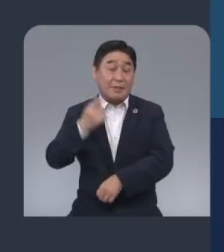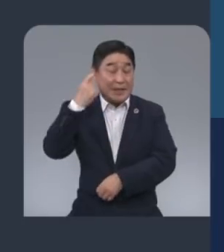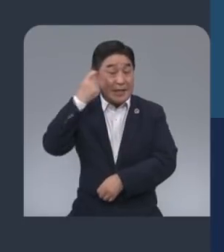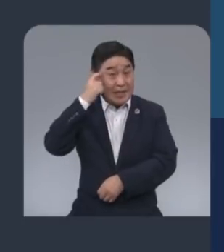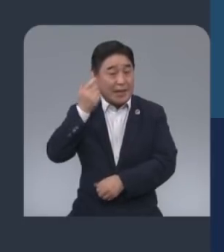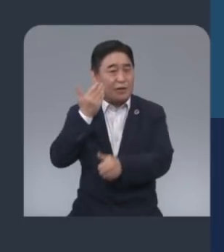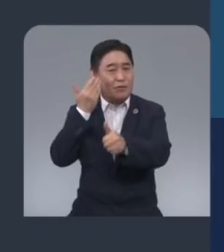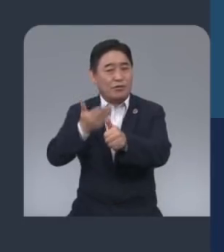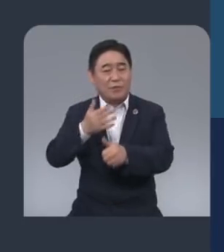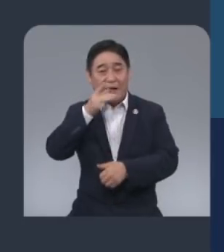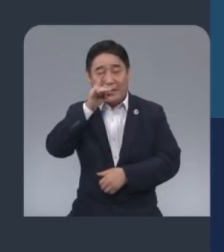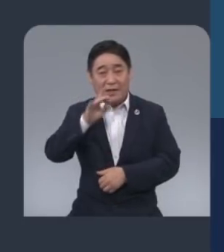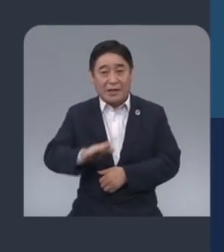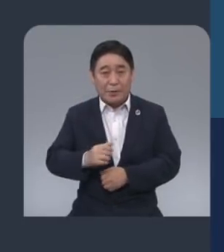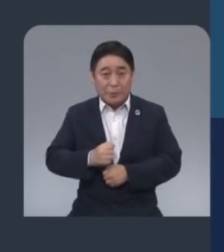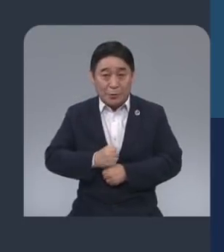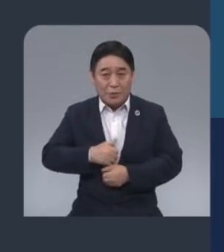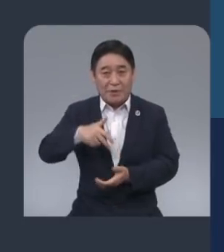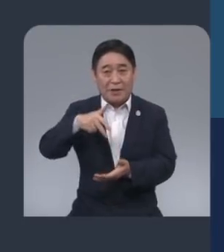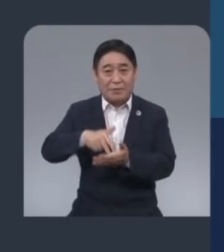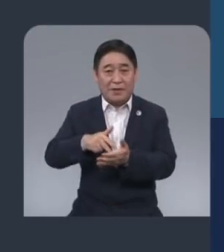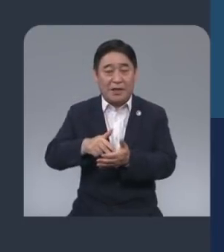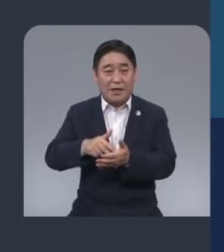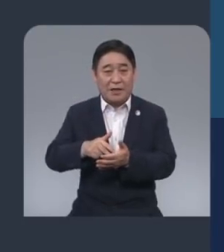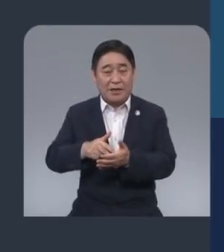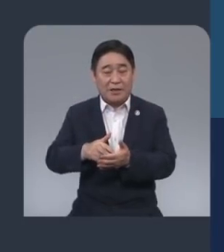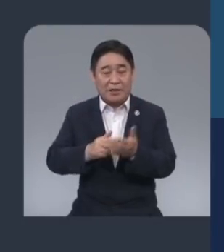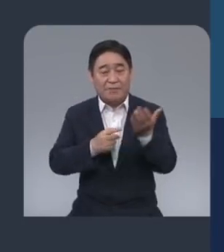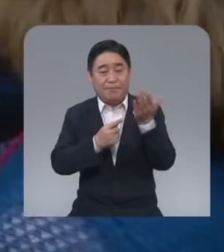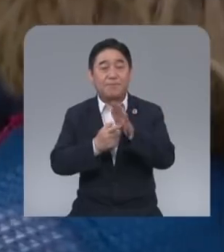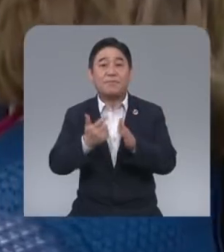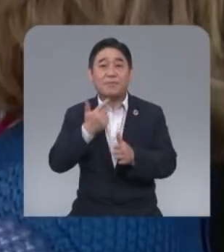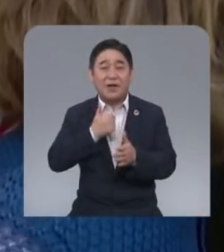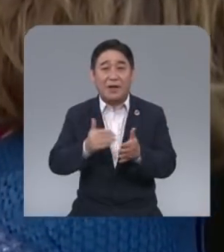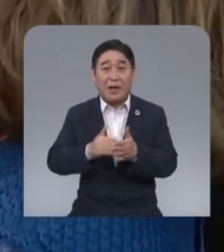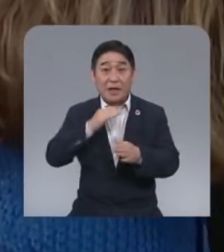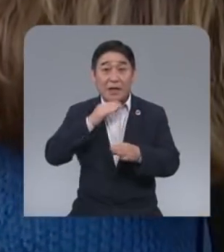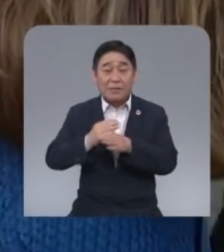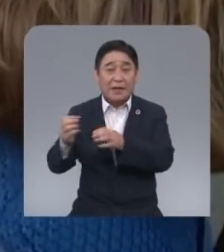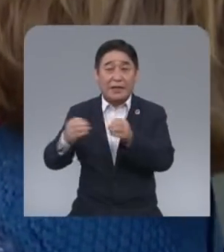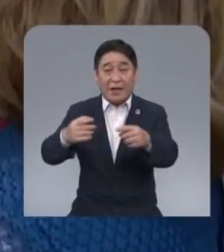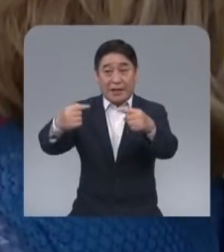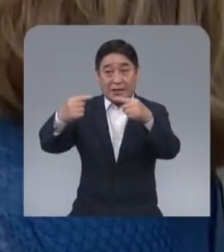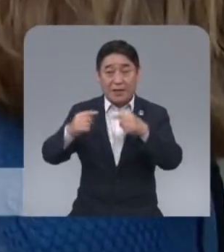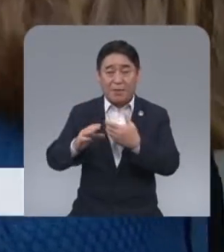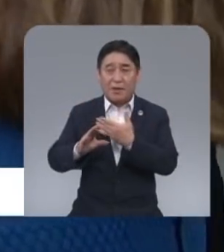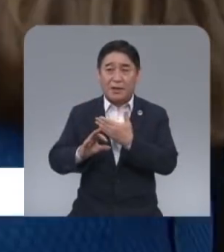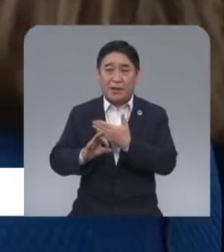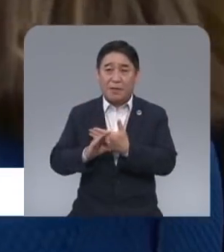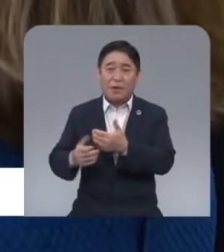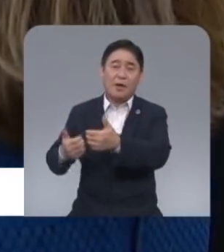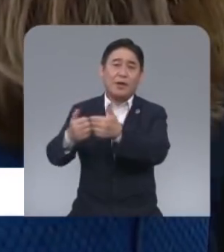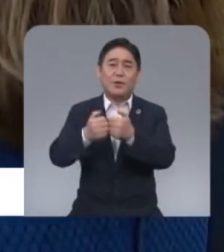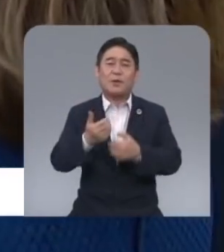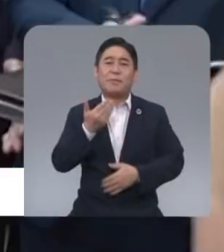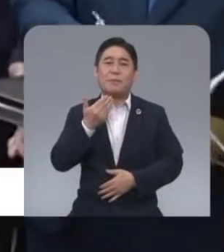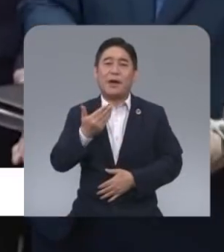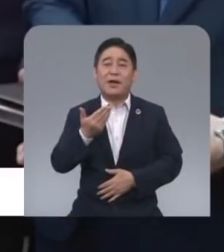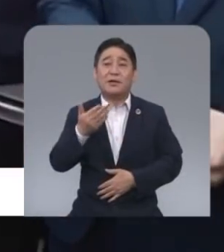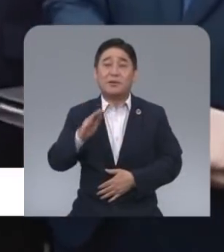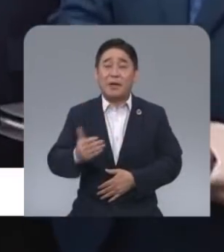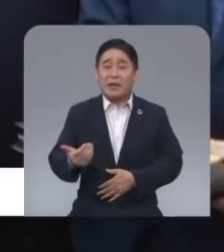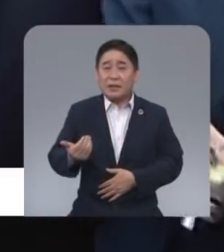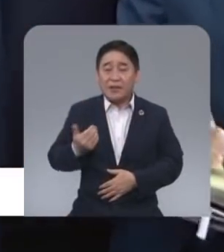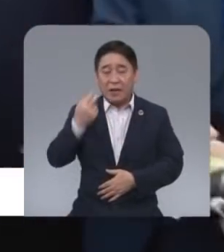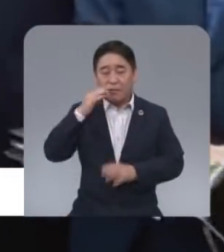인상을 주면 안 된다며 신중한 입장을 각각 보인 바 있습니다. 북한이 대화에 나선다면 어떤 논의도 할 수 있겠지만 그